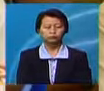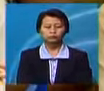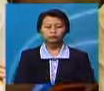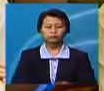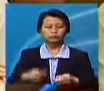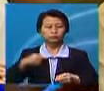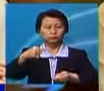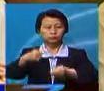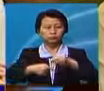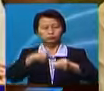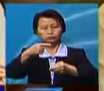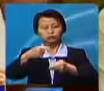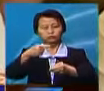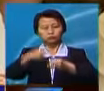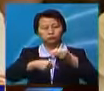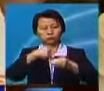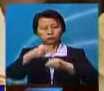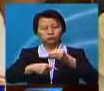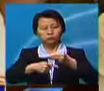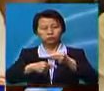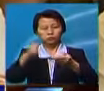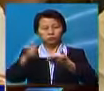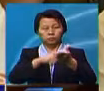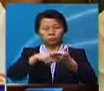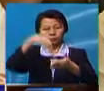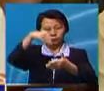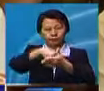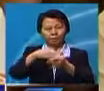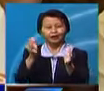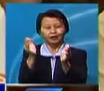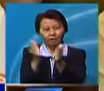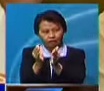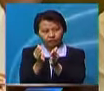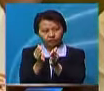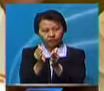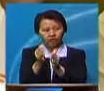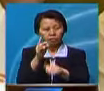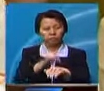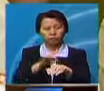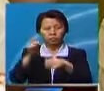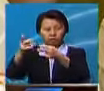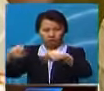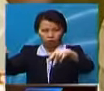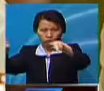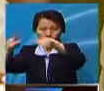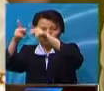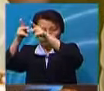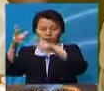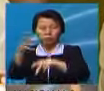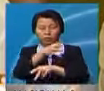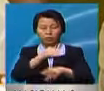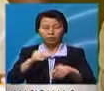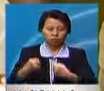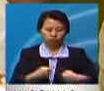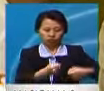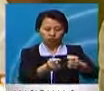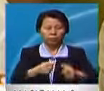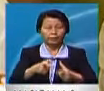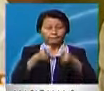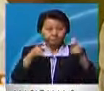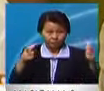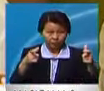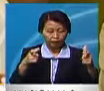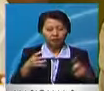Berkaitan dengan pilihan raya kecil di Kuala Kangsar dan Sungai Besar, dan